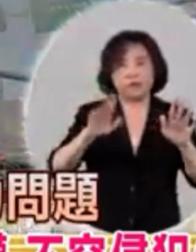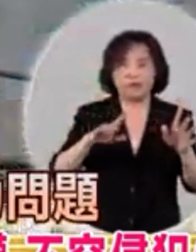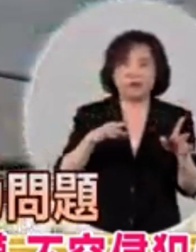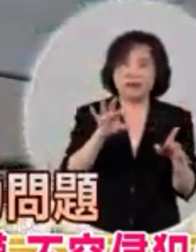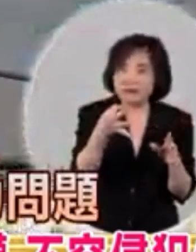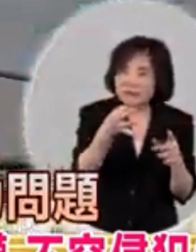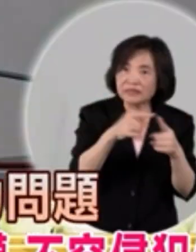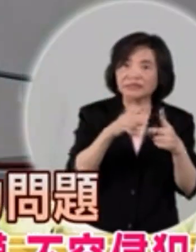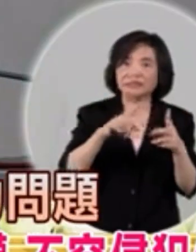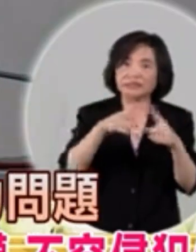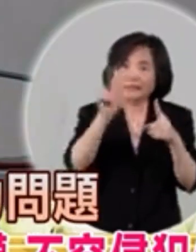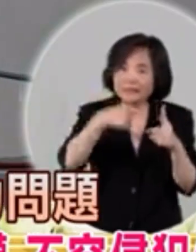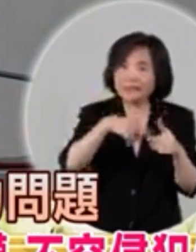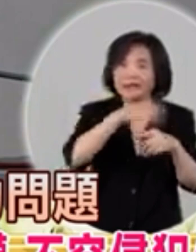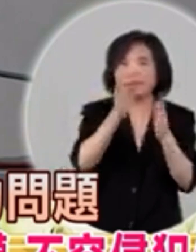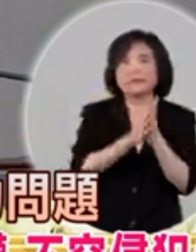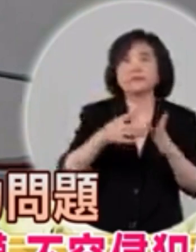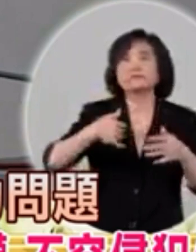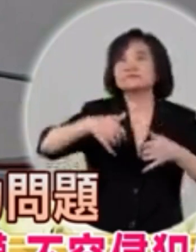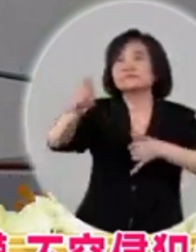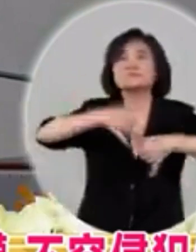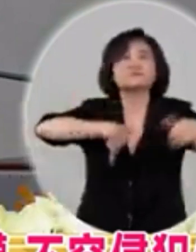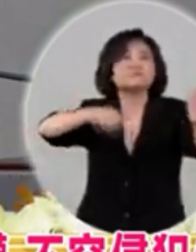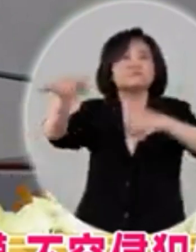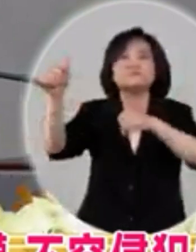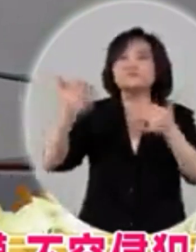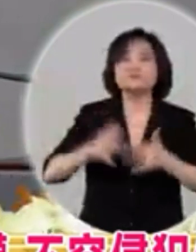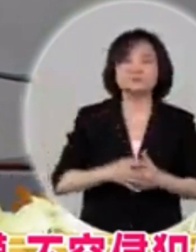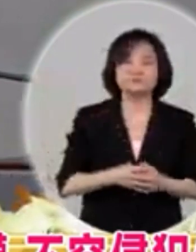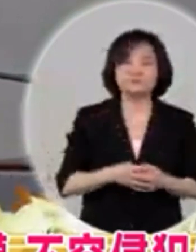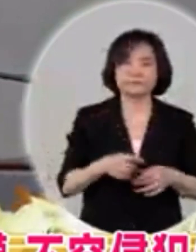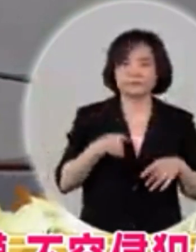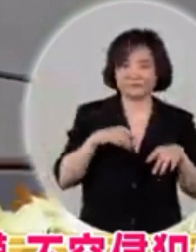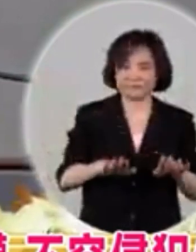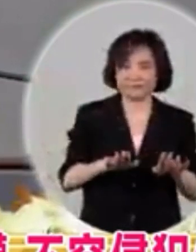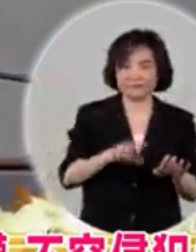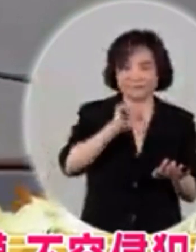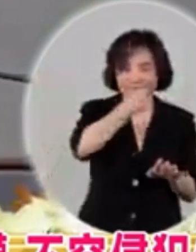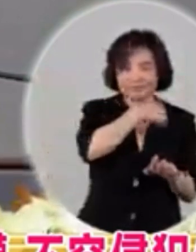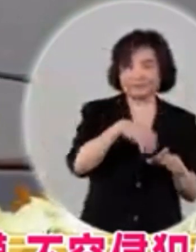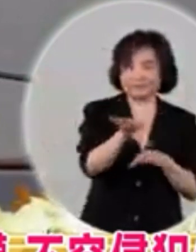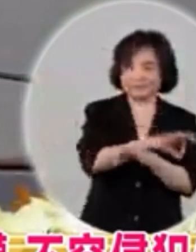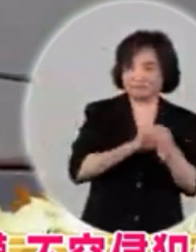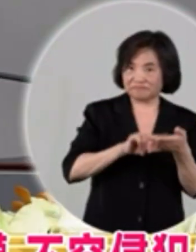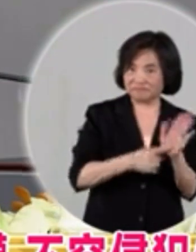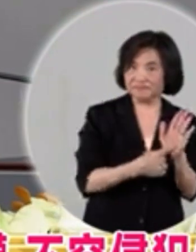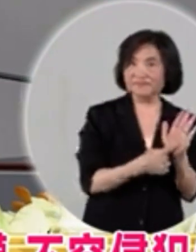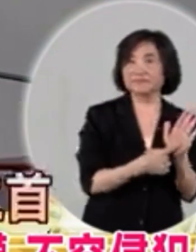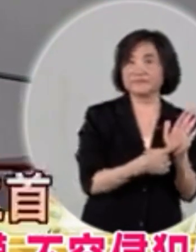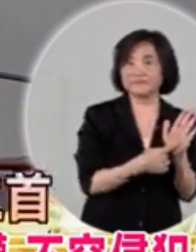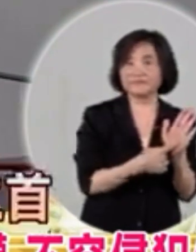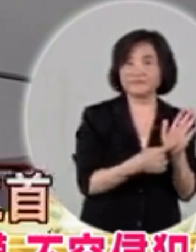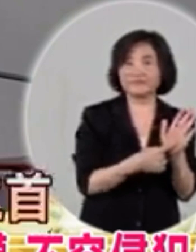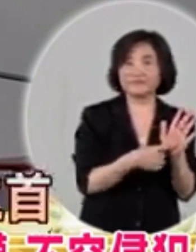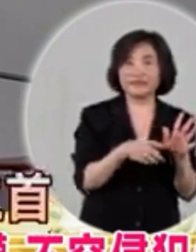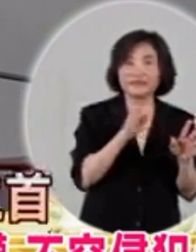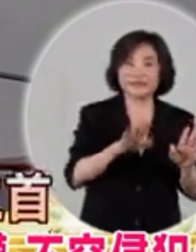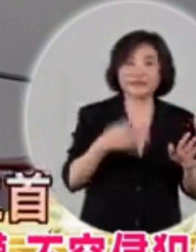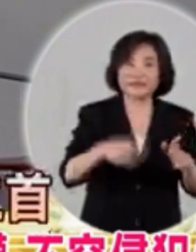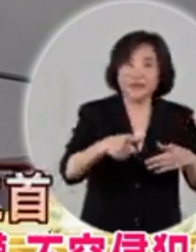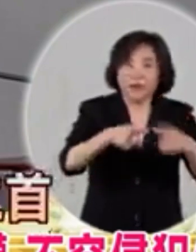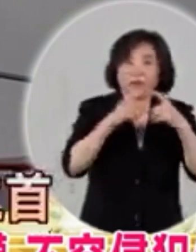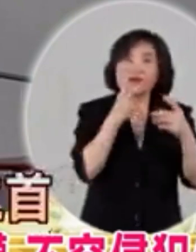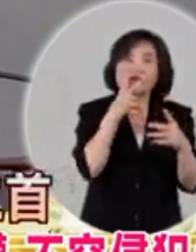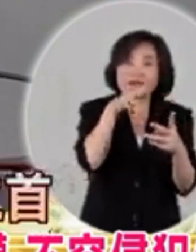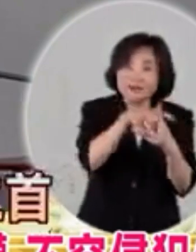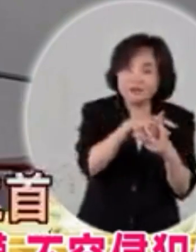外流的问题。今天台湾经济的表现不仅重回亚洲四小龙